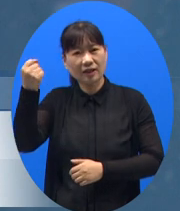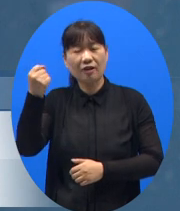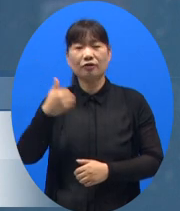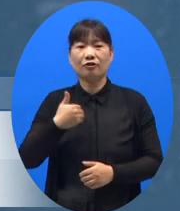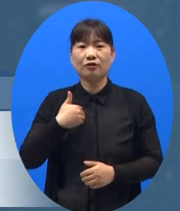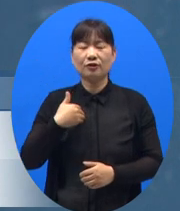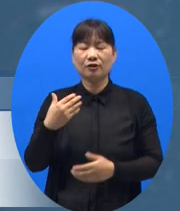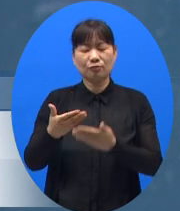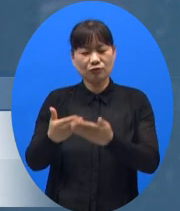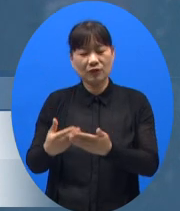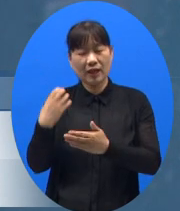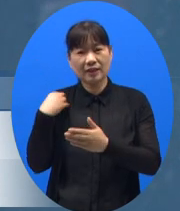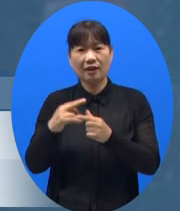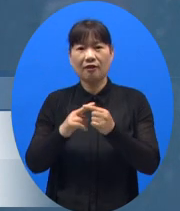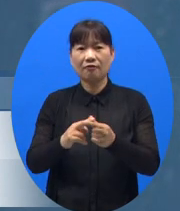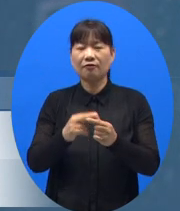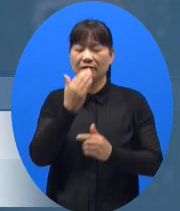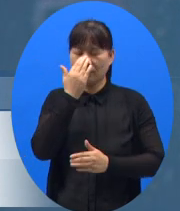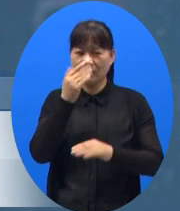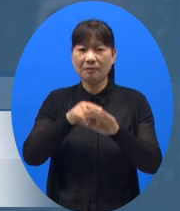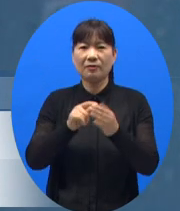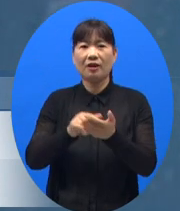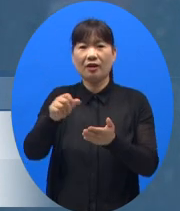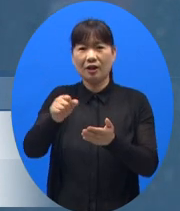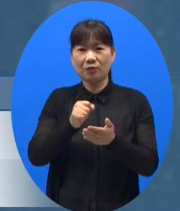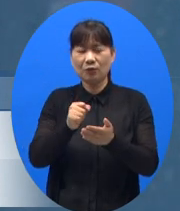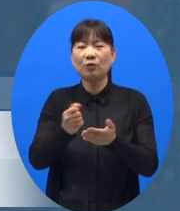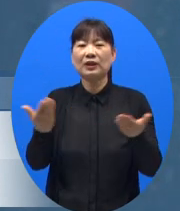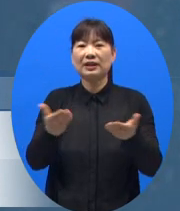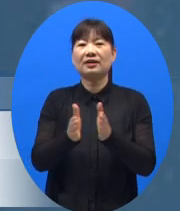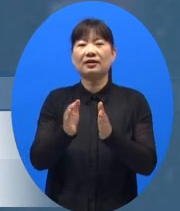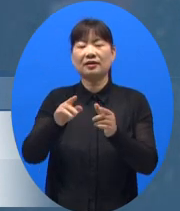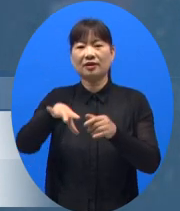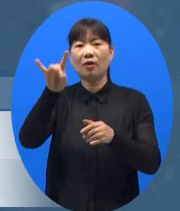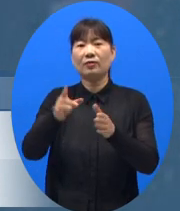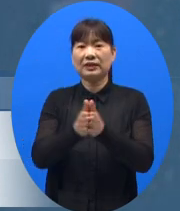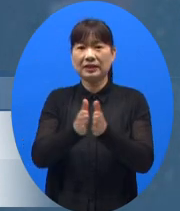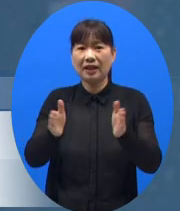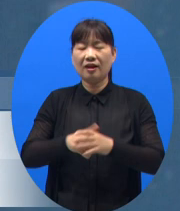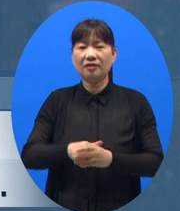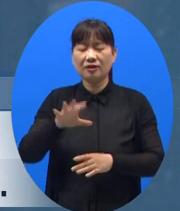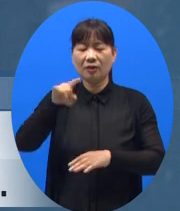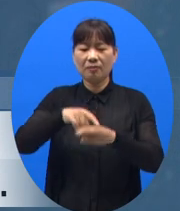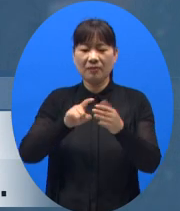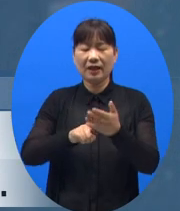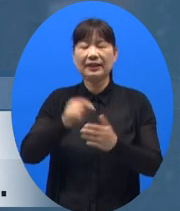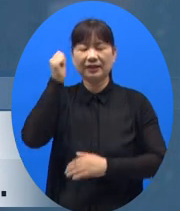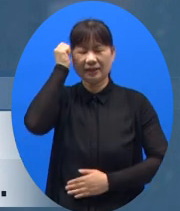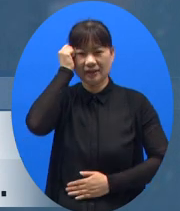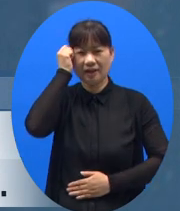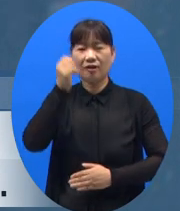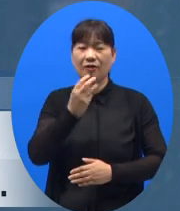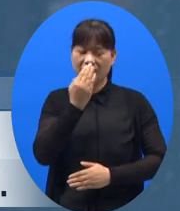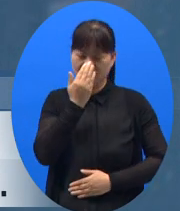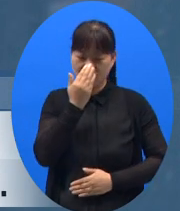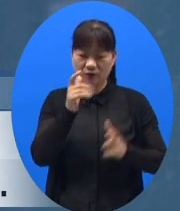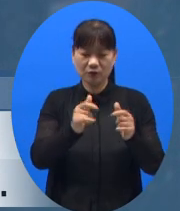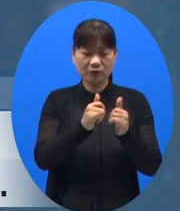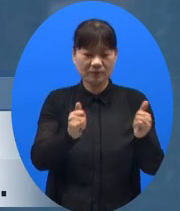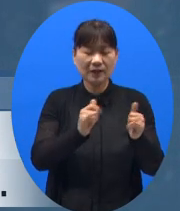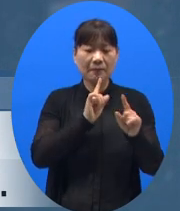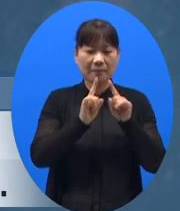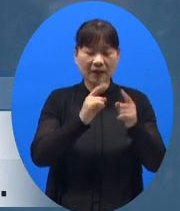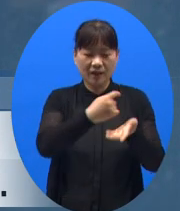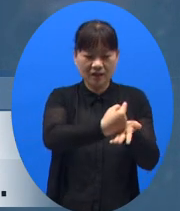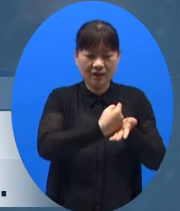책임감과 함께 겸손한 마음으로 오늘 첫 출근을 했습니다. 초심을 잃지 않겠습니다. 겸손하게 도민들 말씀